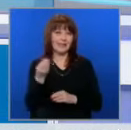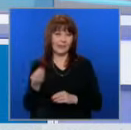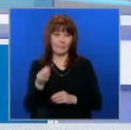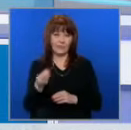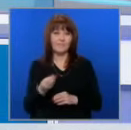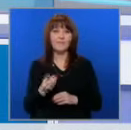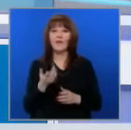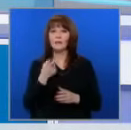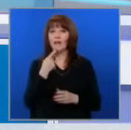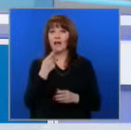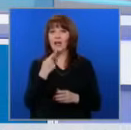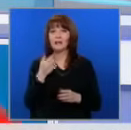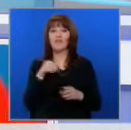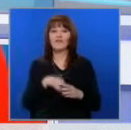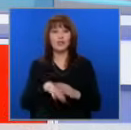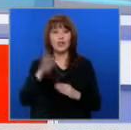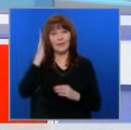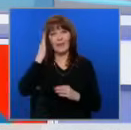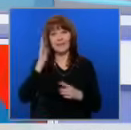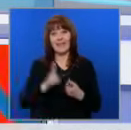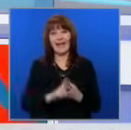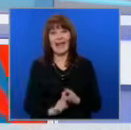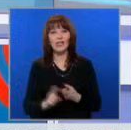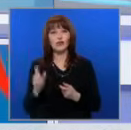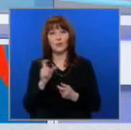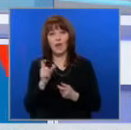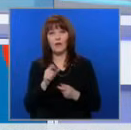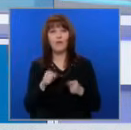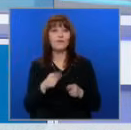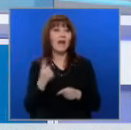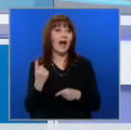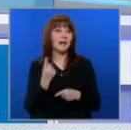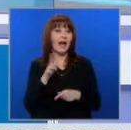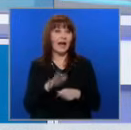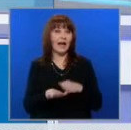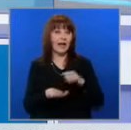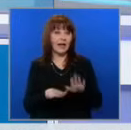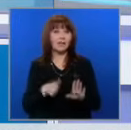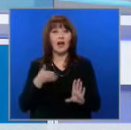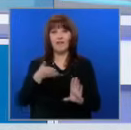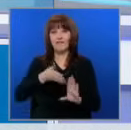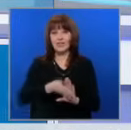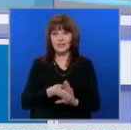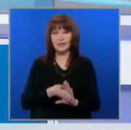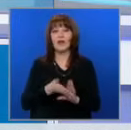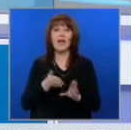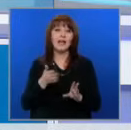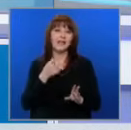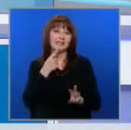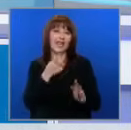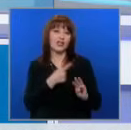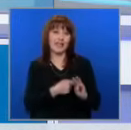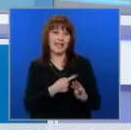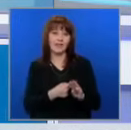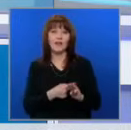Сърбия. Това съобщи пред БНТ вътрешният министър Калин Стоянов. Това всъщност е още една крачка към влизането ни в сухопътния